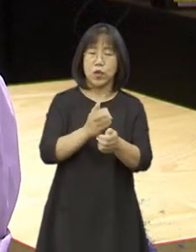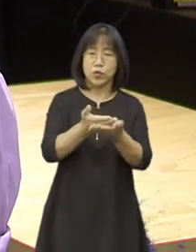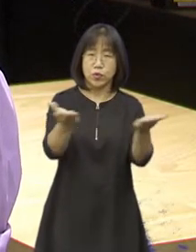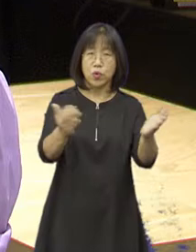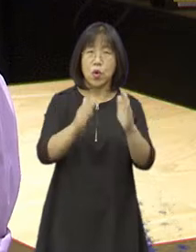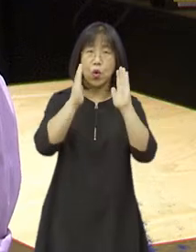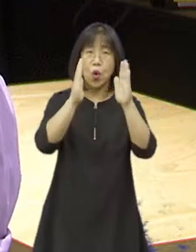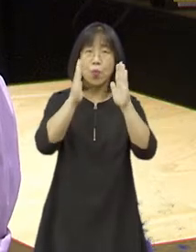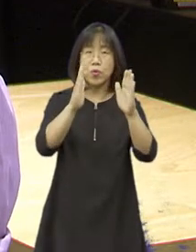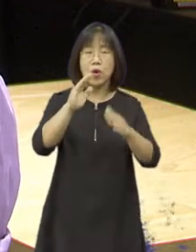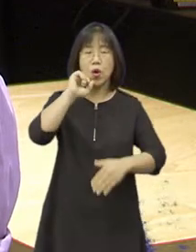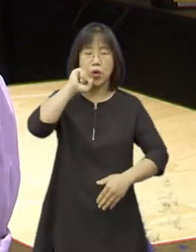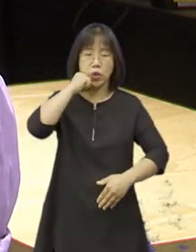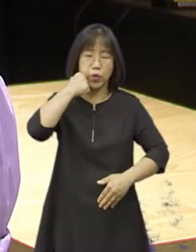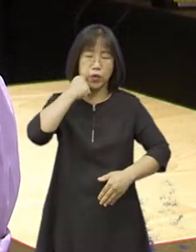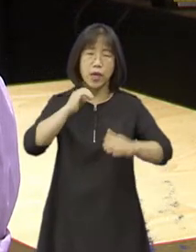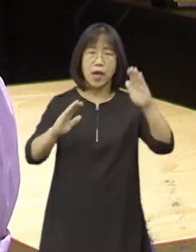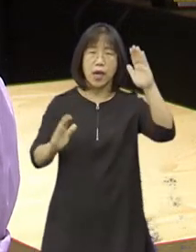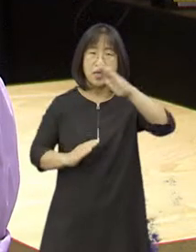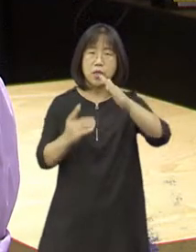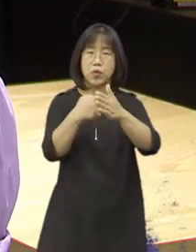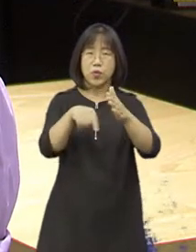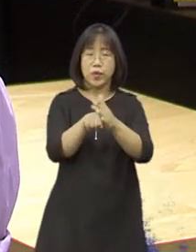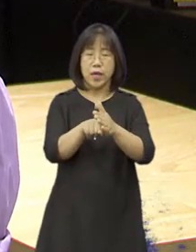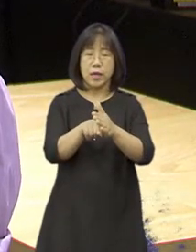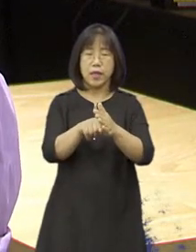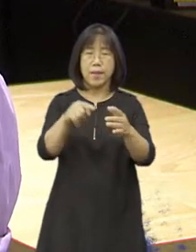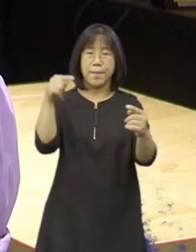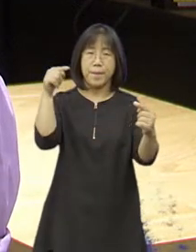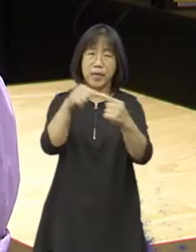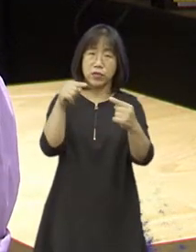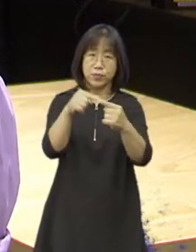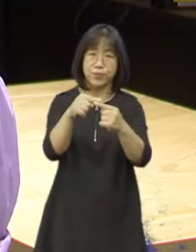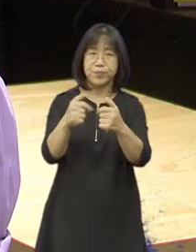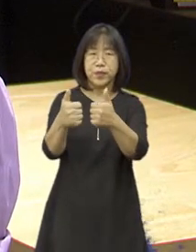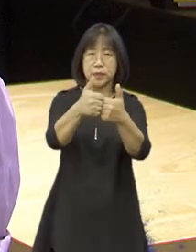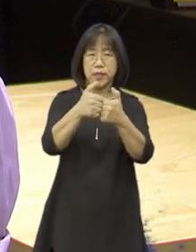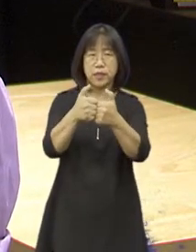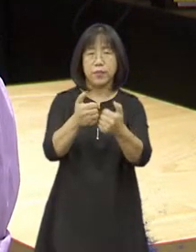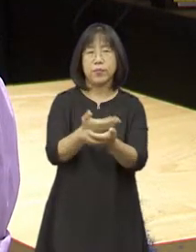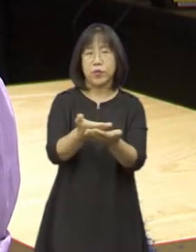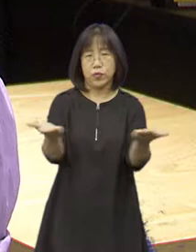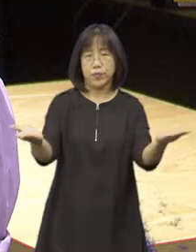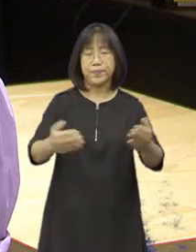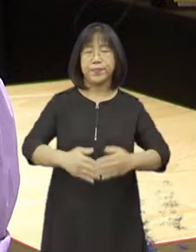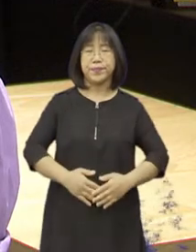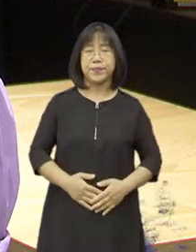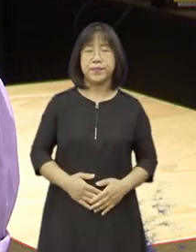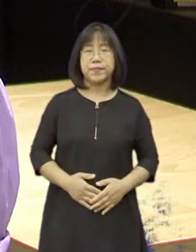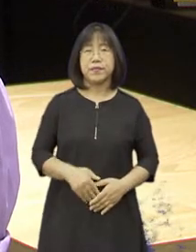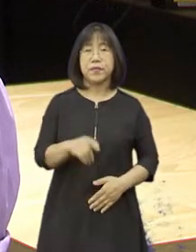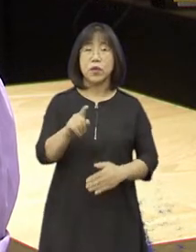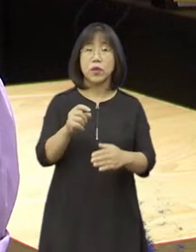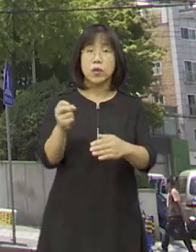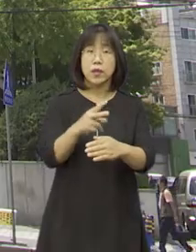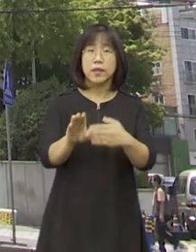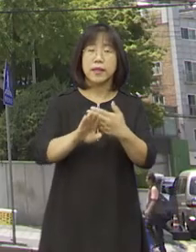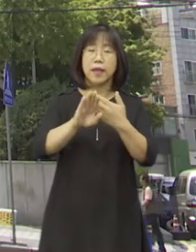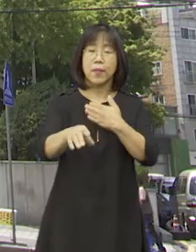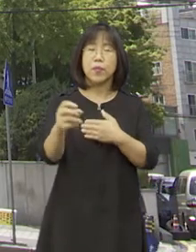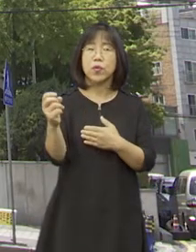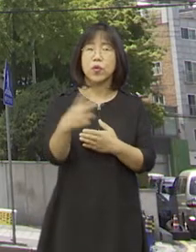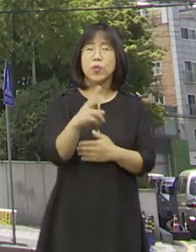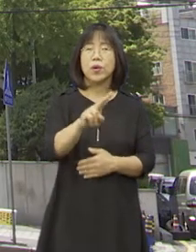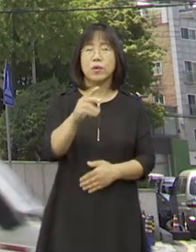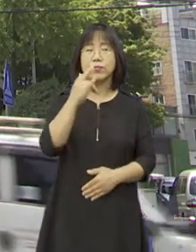지원하고 학습 진도를 따라가기 어려운 학생들을 위한 맞춤형 멘토링 교육도 진행하고 있습니다.